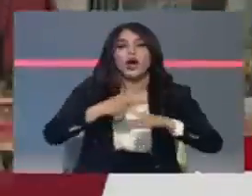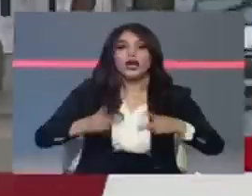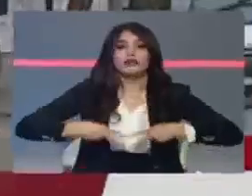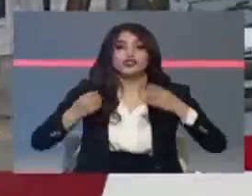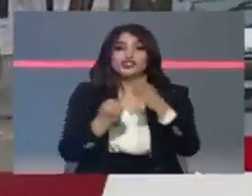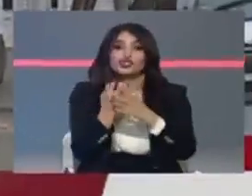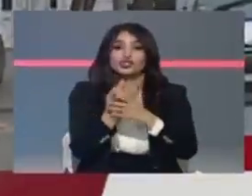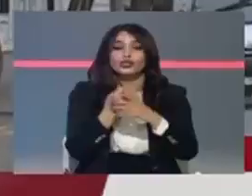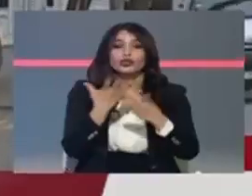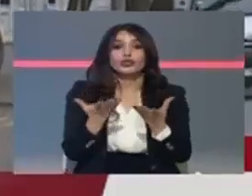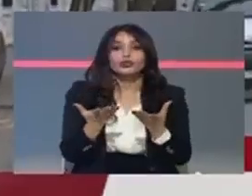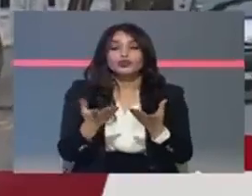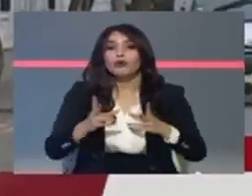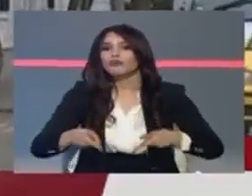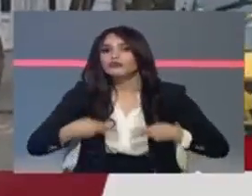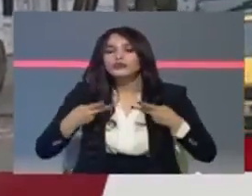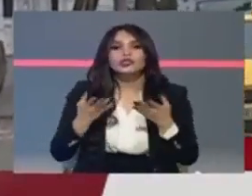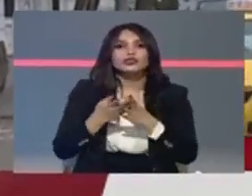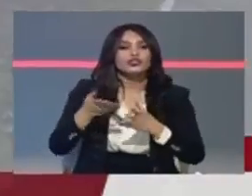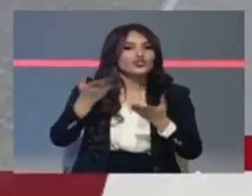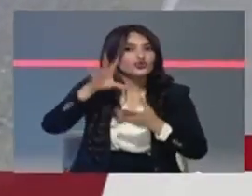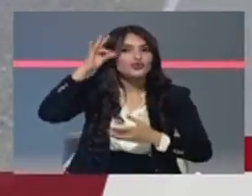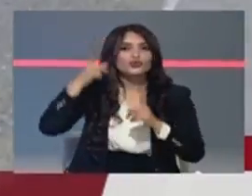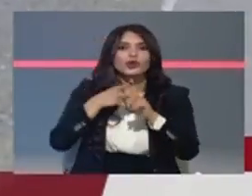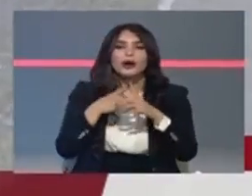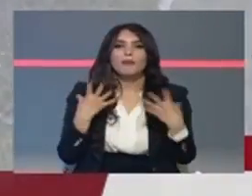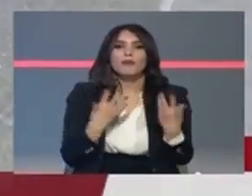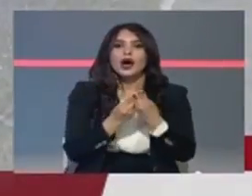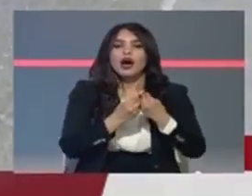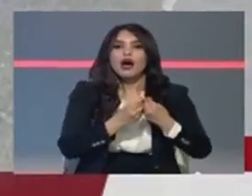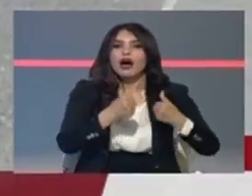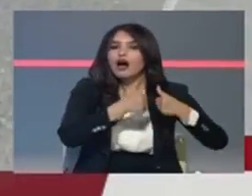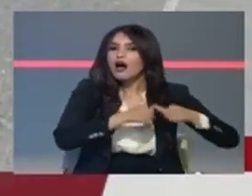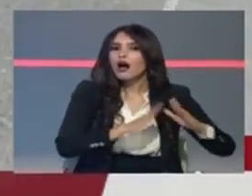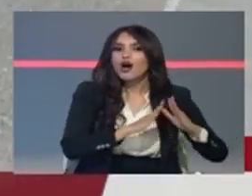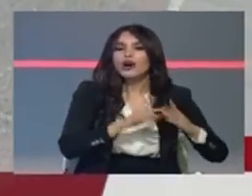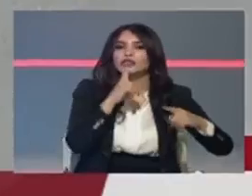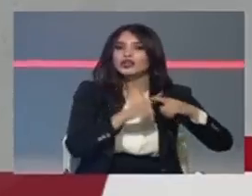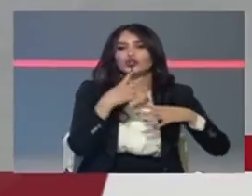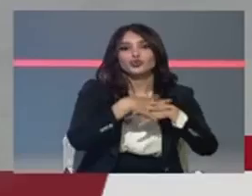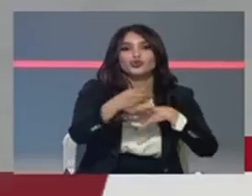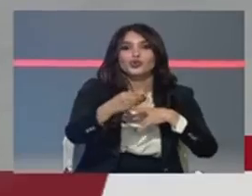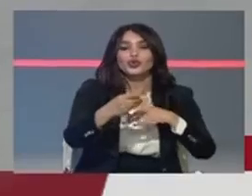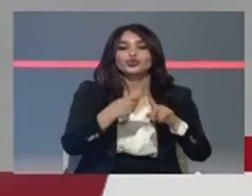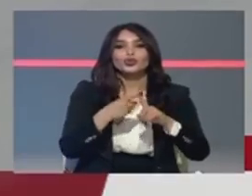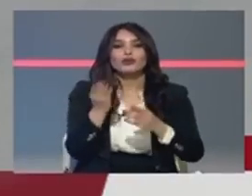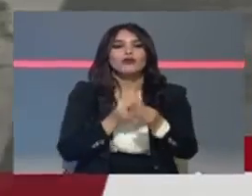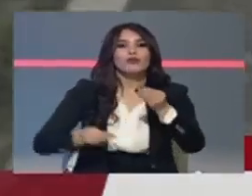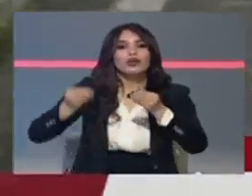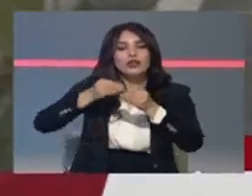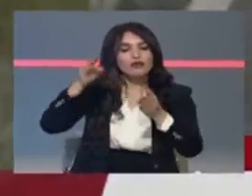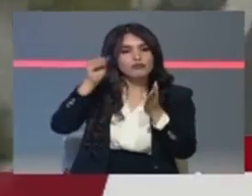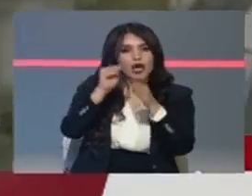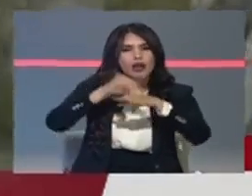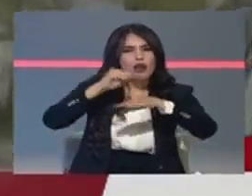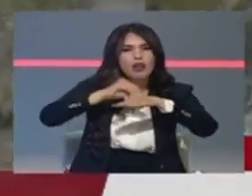مغاير أضحى يعيش على وقعه التونسي مع الحجر الصحي العام وحظر التجول، يبنى على تعليمات